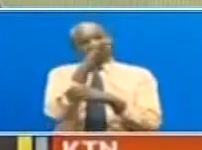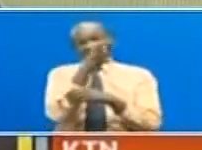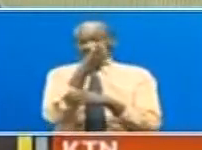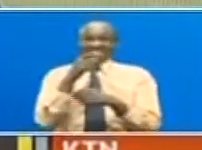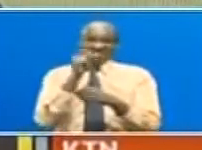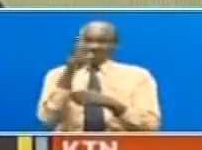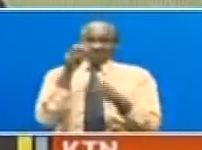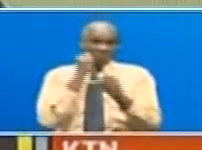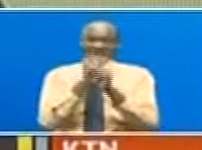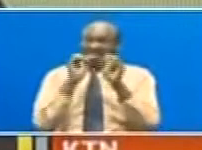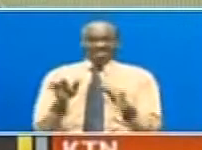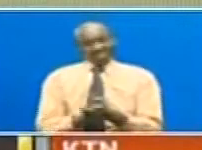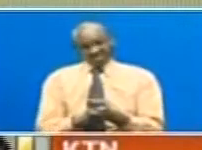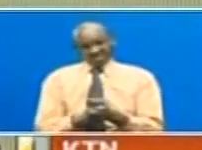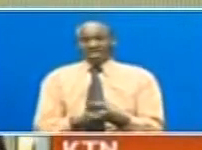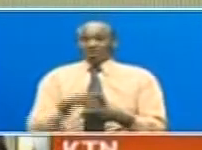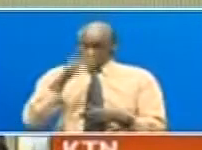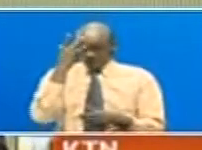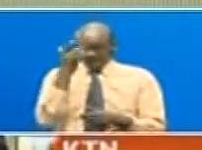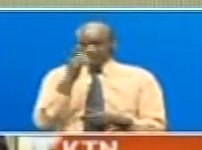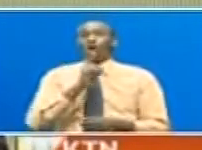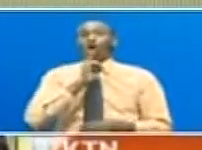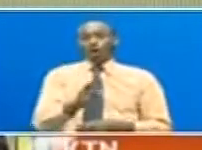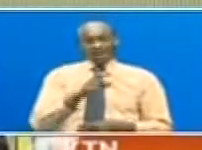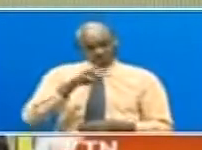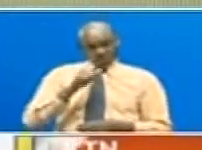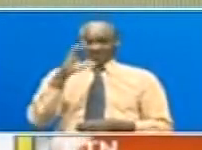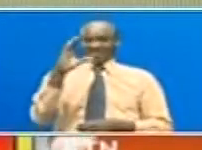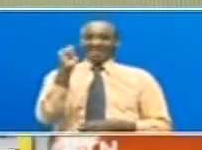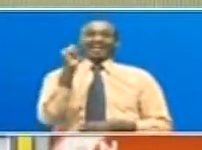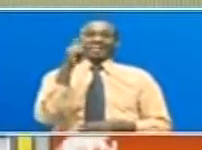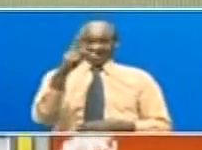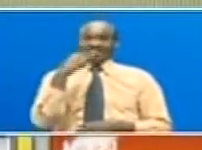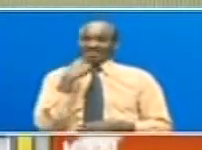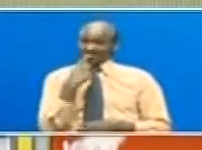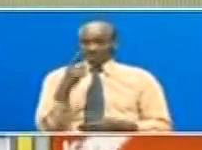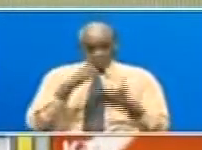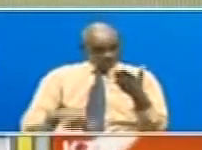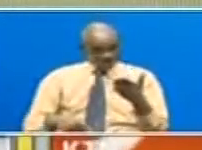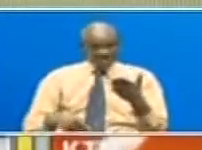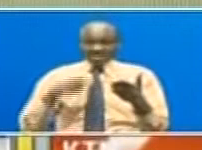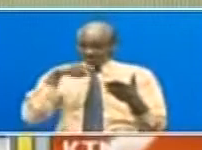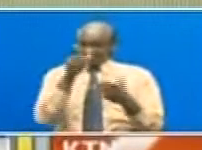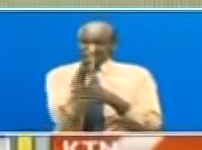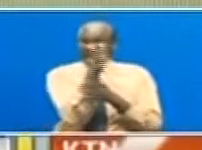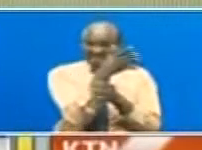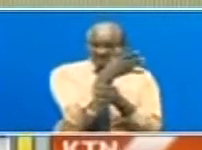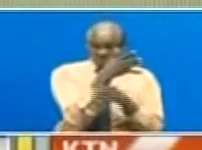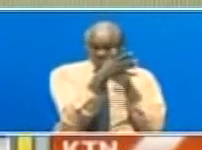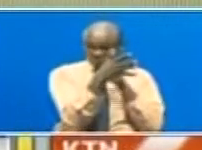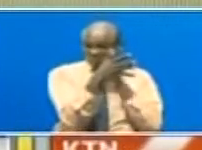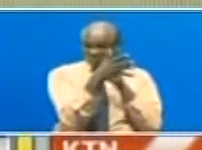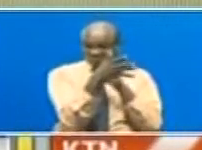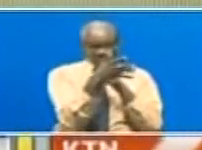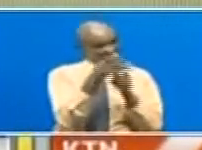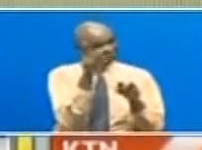tatu kuu humu nchini. Hii ni kufuatia tangazo la mamlaka ya mawasiliano nchini CAK kwamba upeperushaji matangazo kupitia mfumo